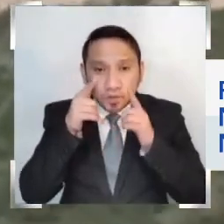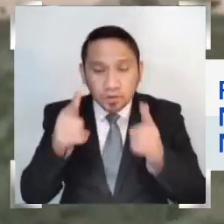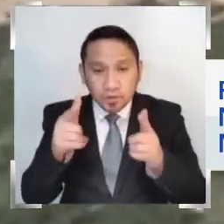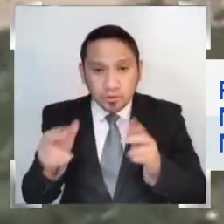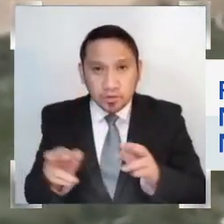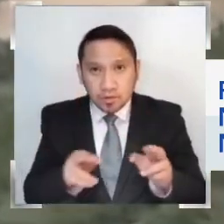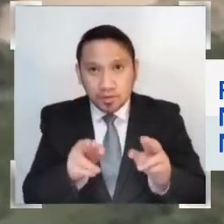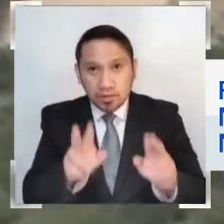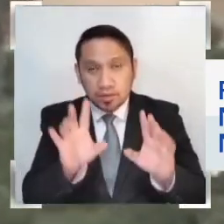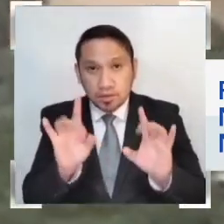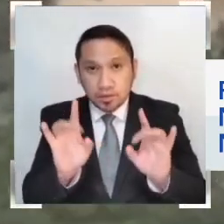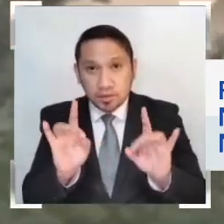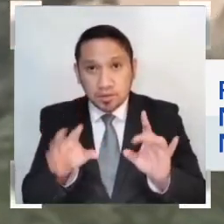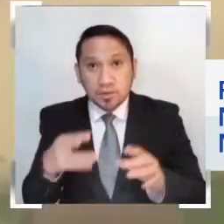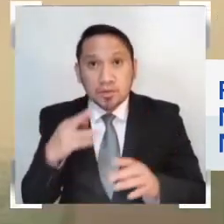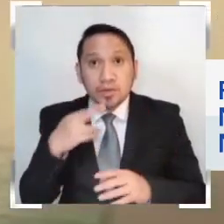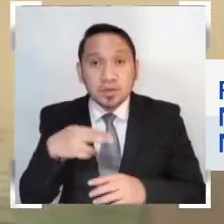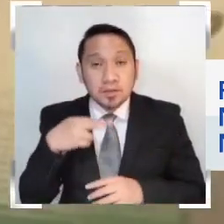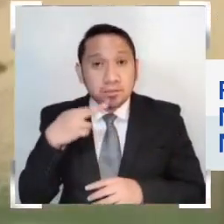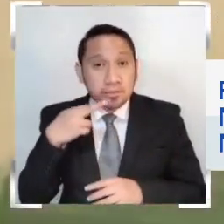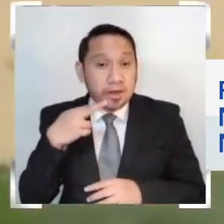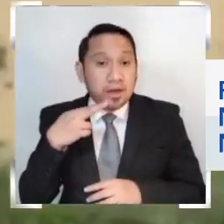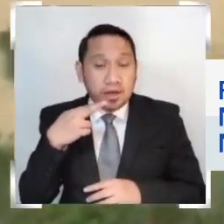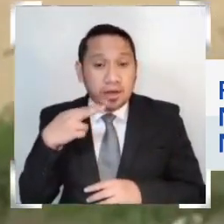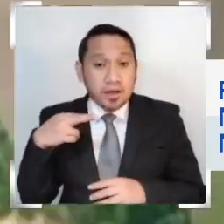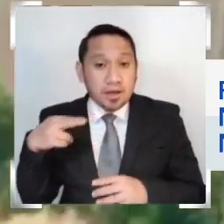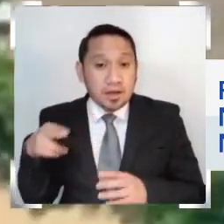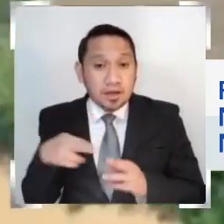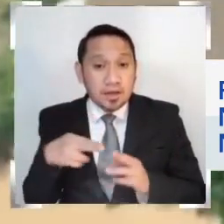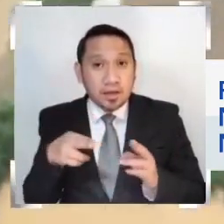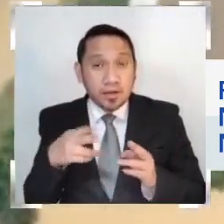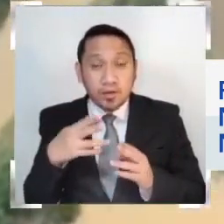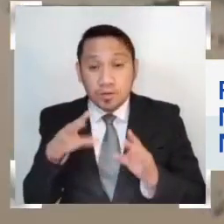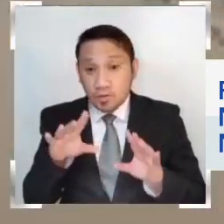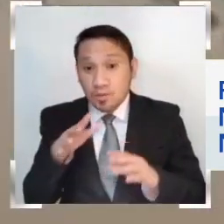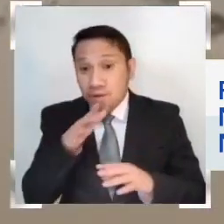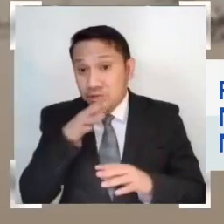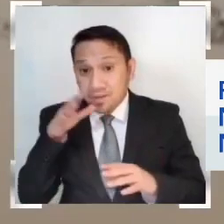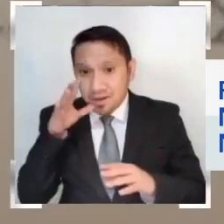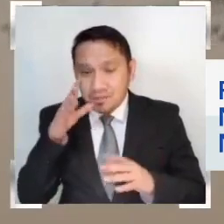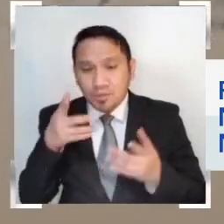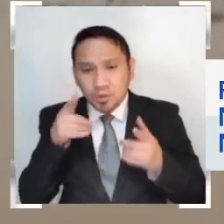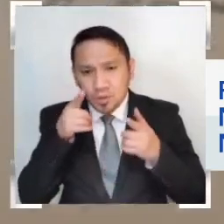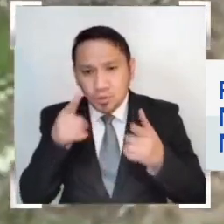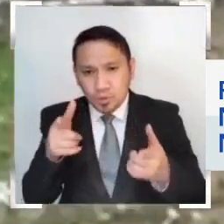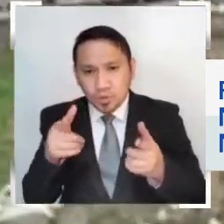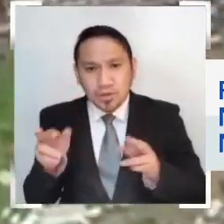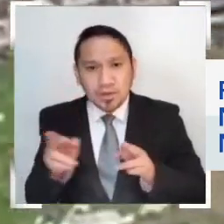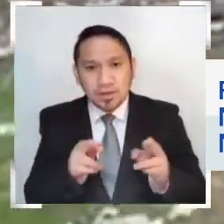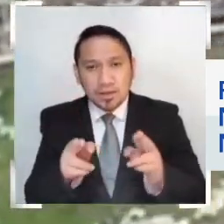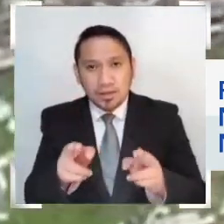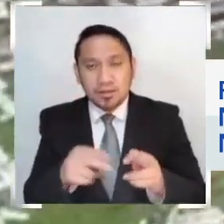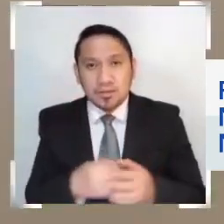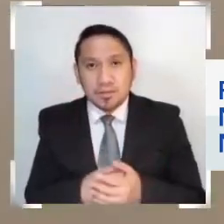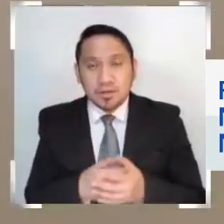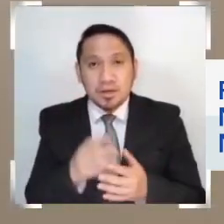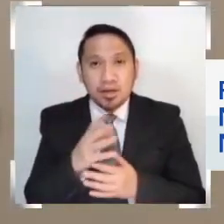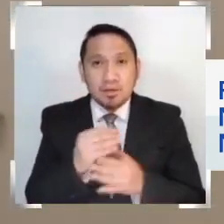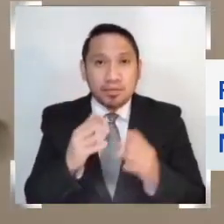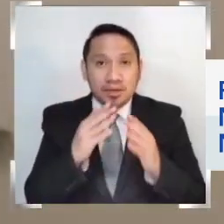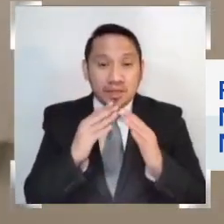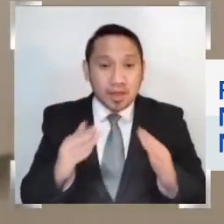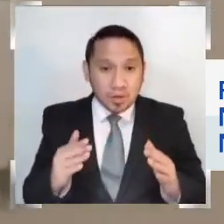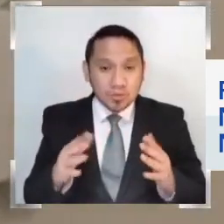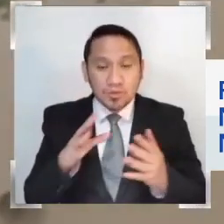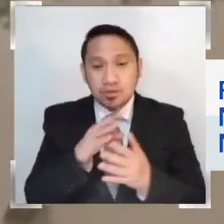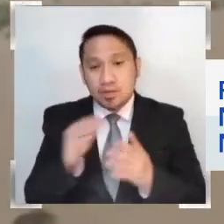mga palayan sa ilang bahagi ng Bulacan, Pampanga at Nueva Ecija. May mga nasira ring bahay at istruktura at mga